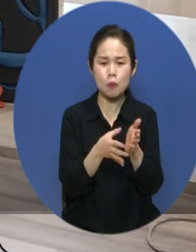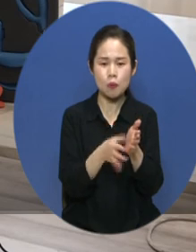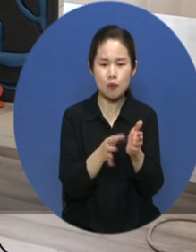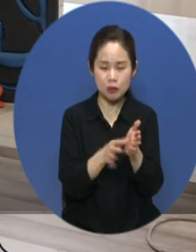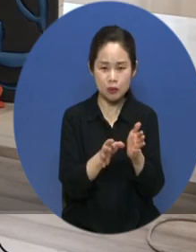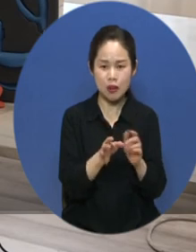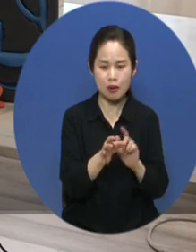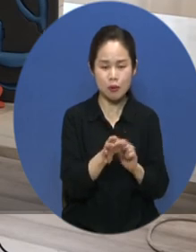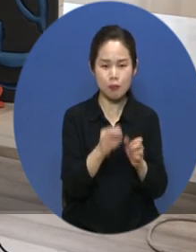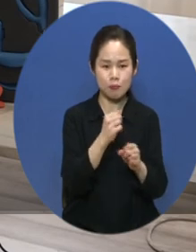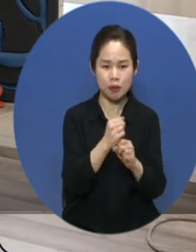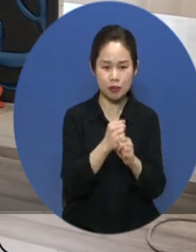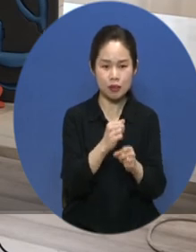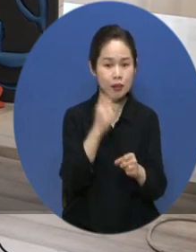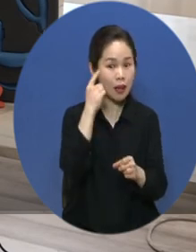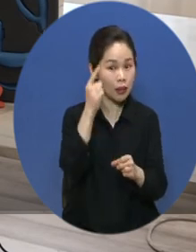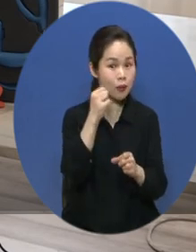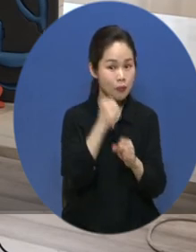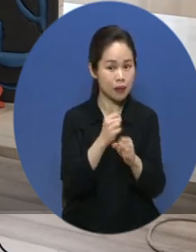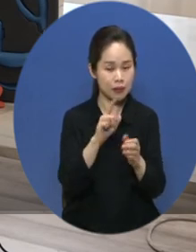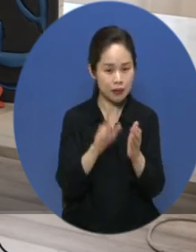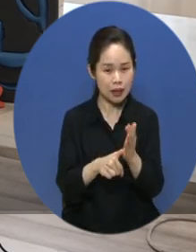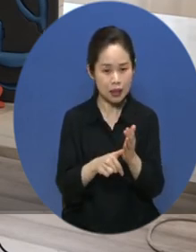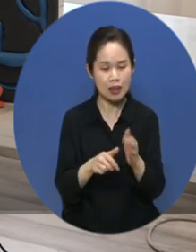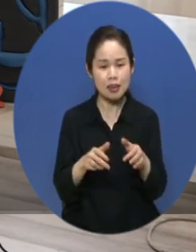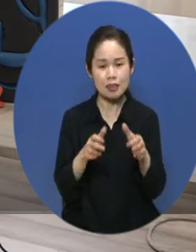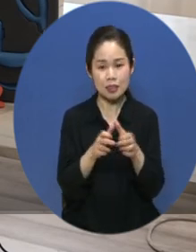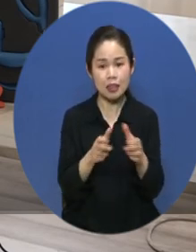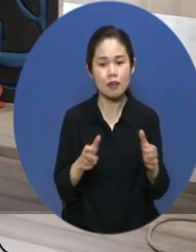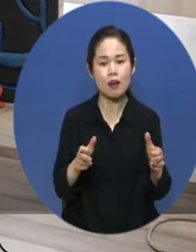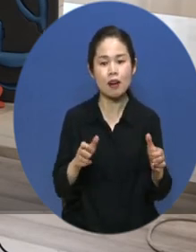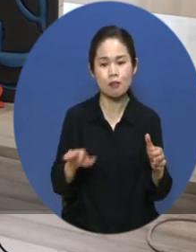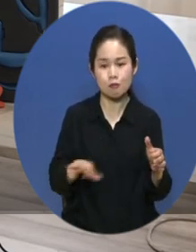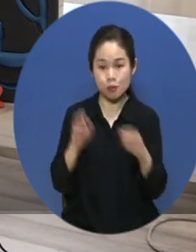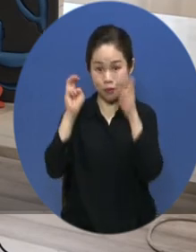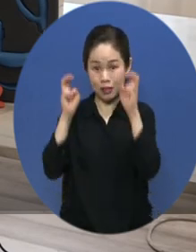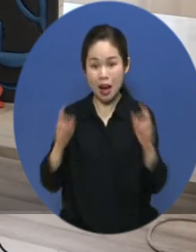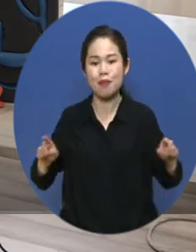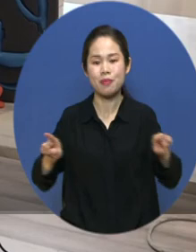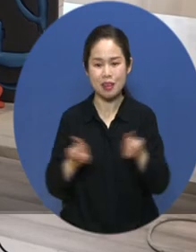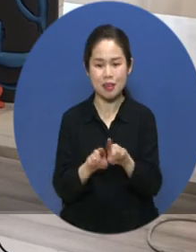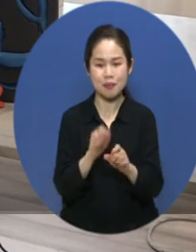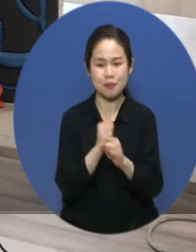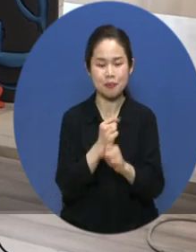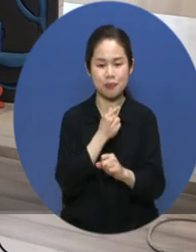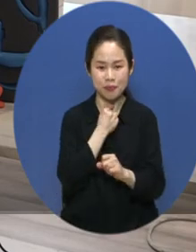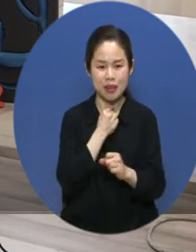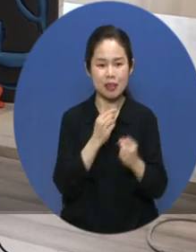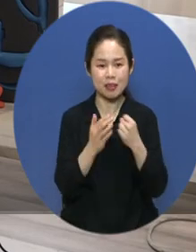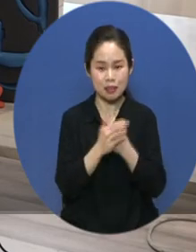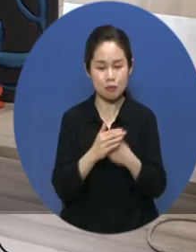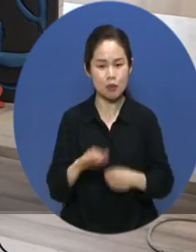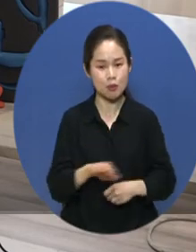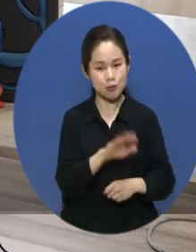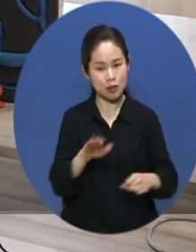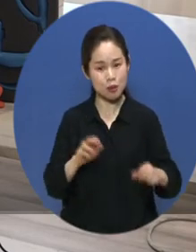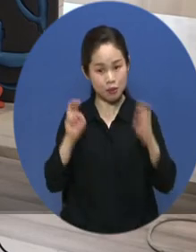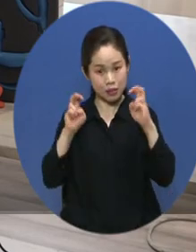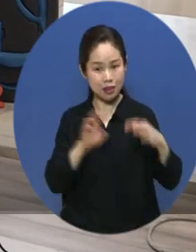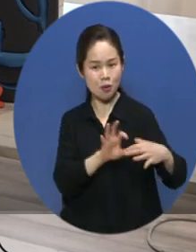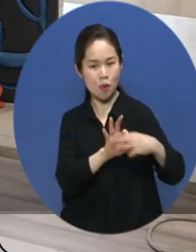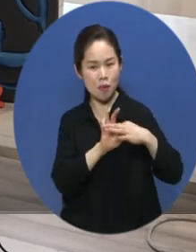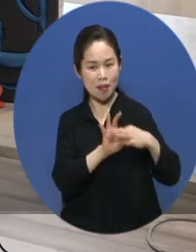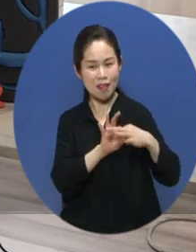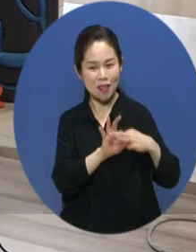있어서 함께 장애인분들과 만들어가고 싶으니까 좀 더 많은 연락이랑 의견 주시면 감사할